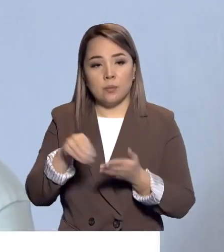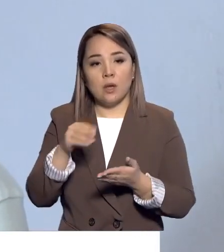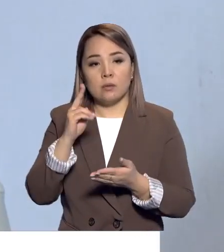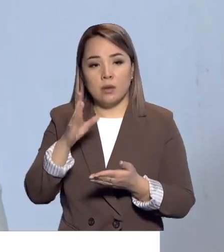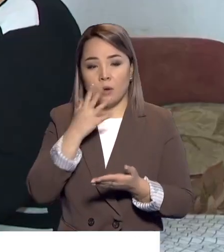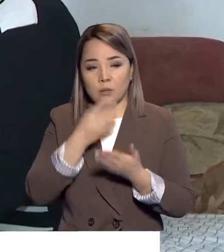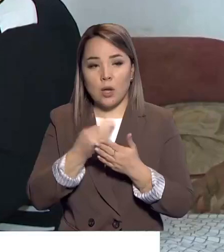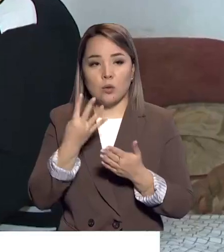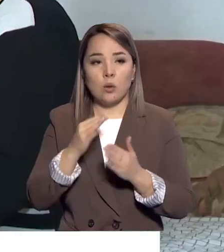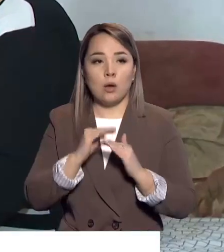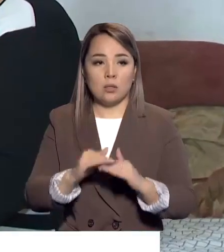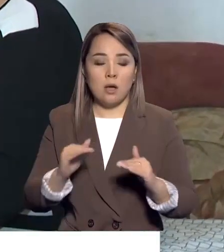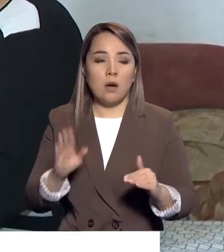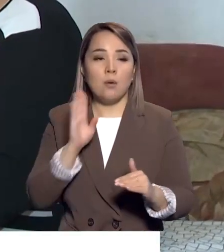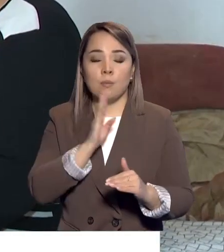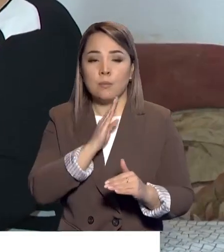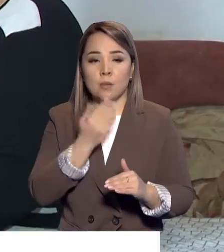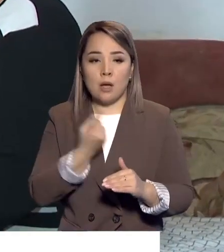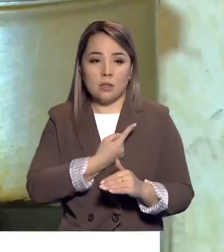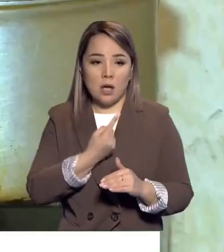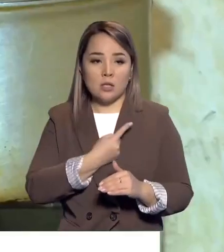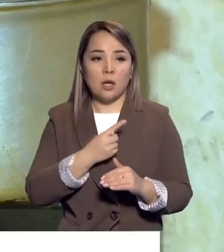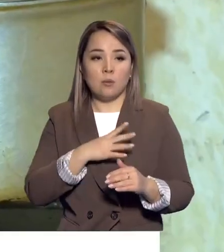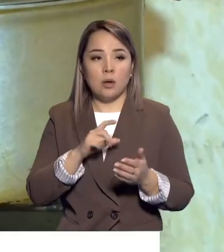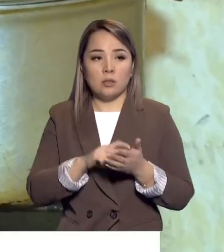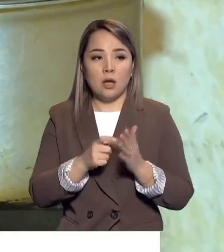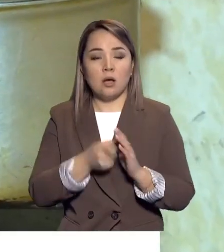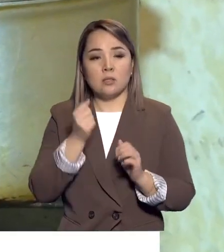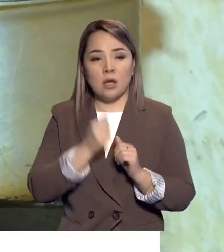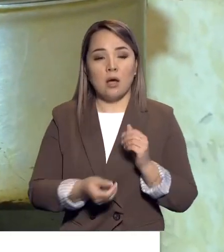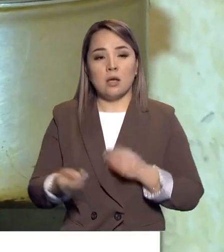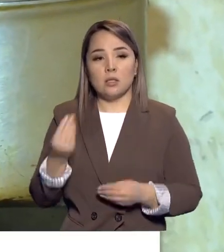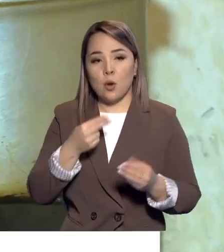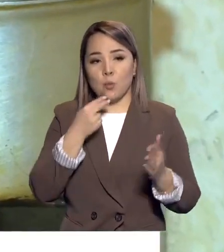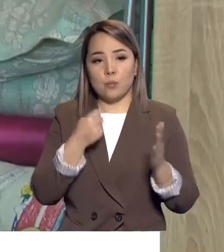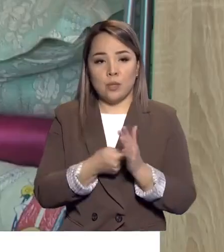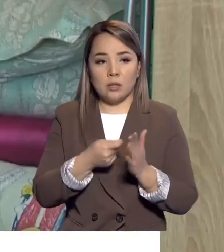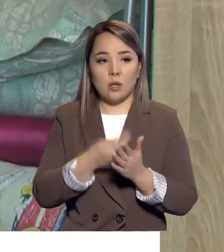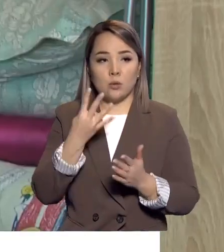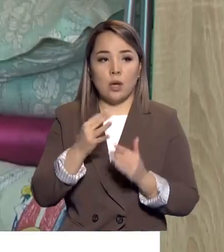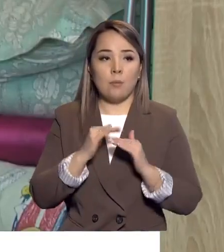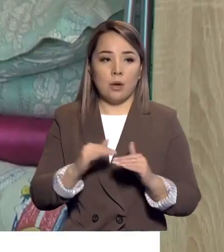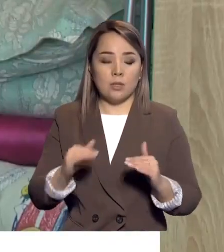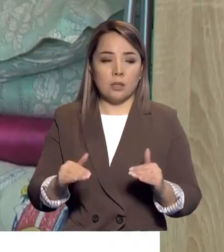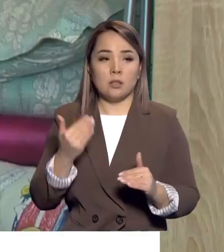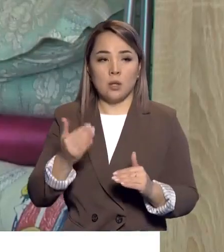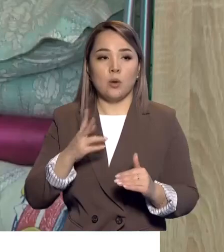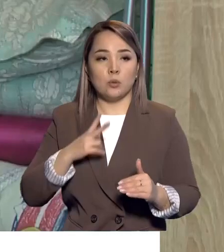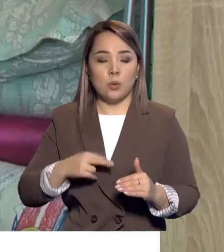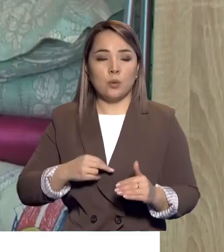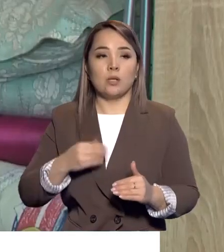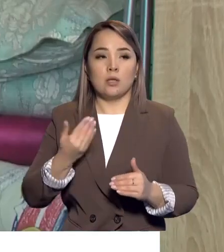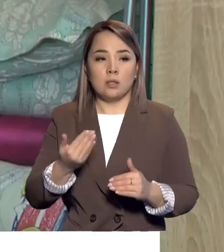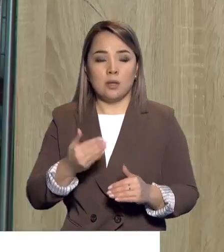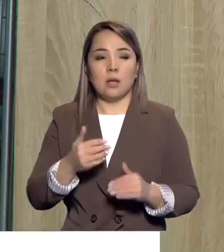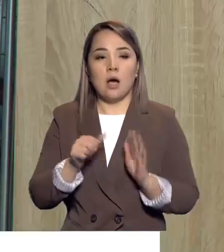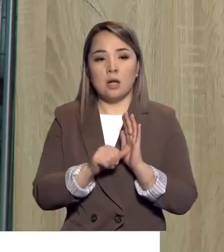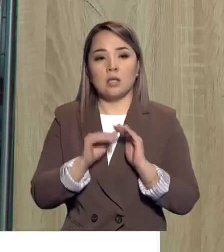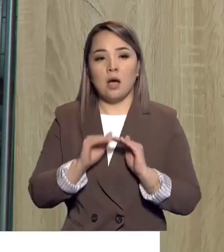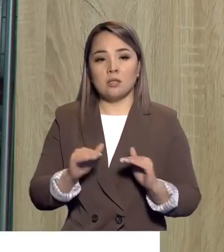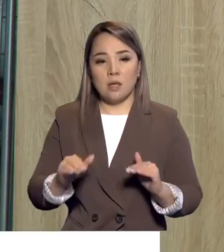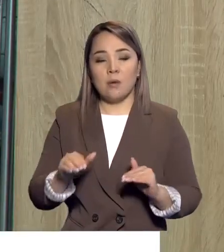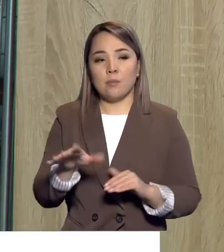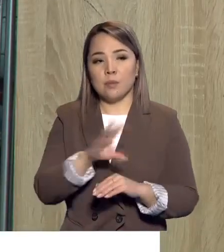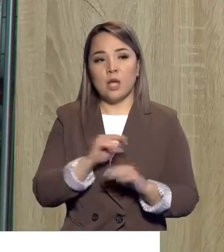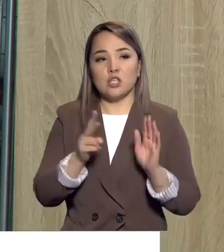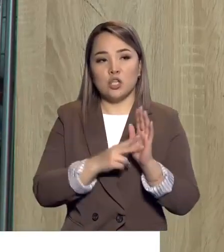баланың асыраушысы өзі ғана, тапқан таянғана күнделікті тамақ пен киімнен аспайды. 4 балам, күйеу балам, қызым тұрып жатырмыз, 6 кісі, неберемен